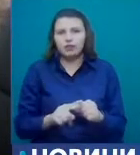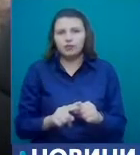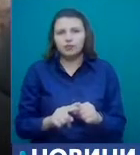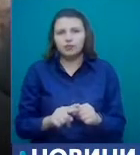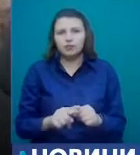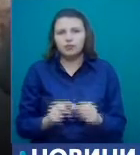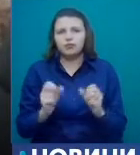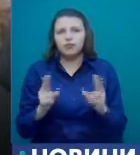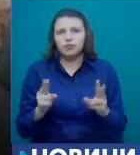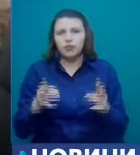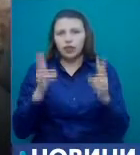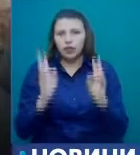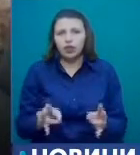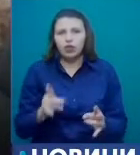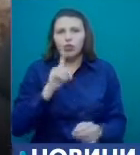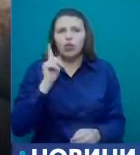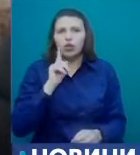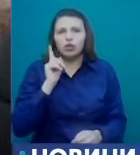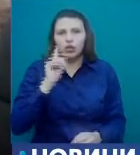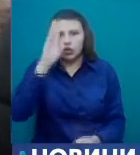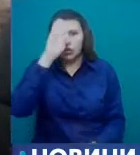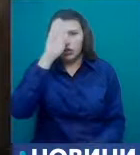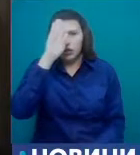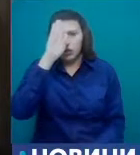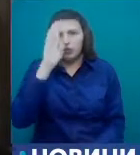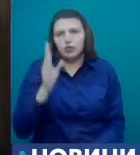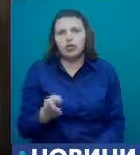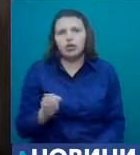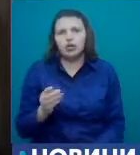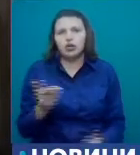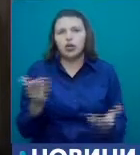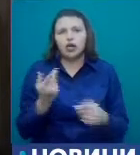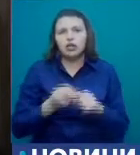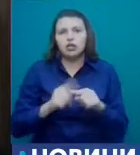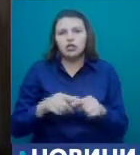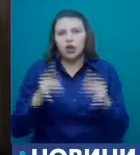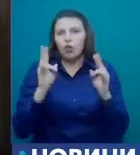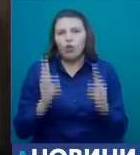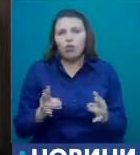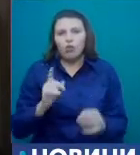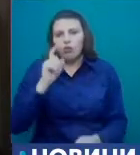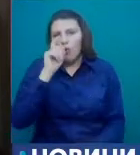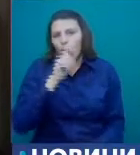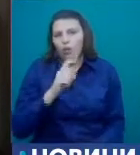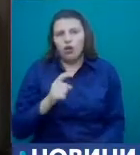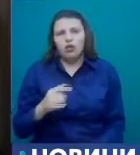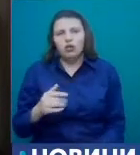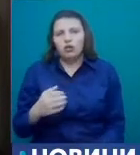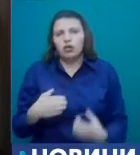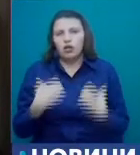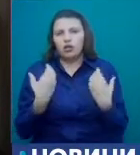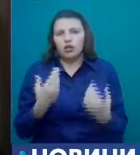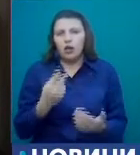як гинуть хлопці молоді, яке це горе страшне. Ви знаєте, показники шкільні не є